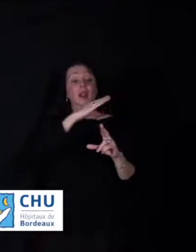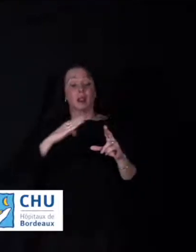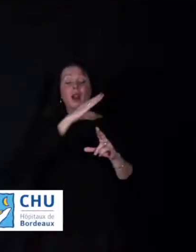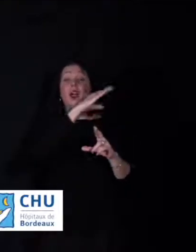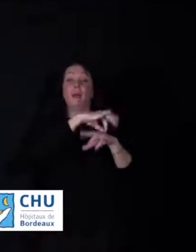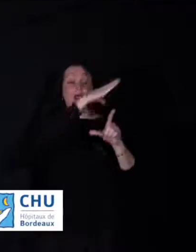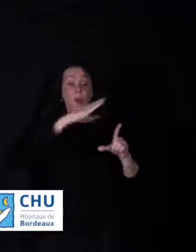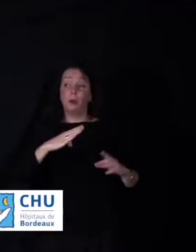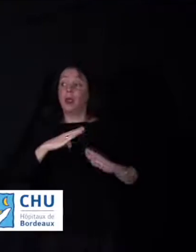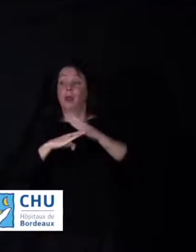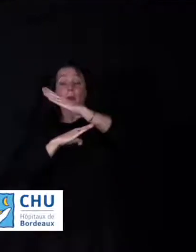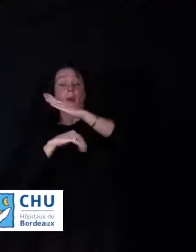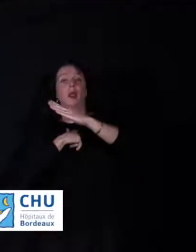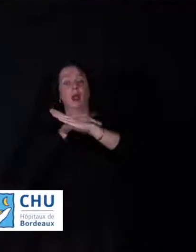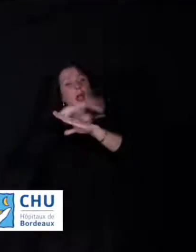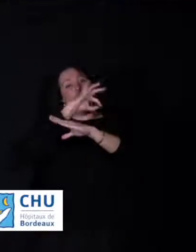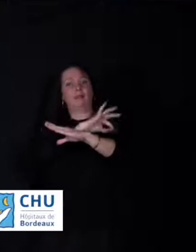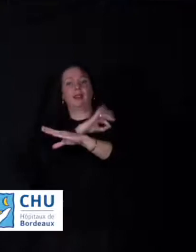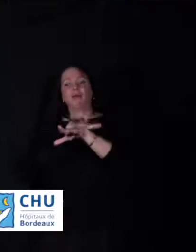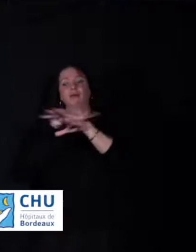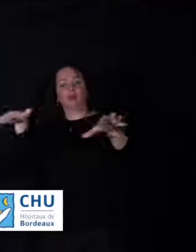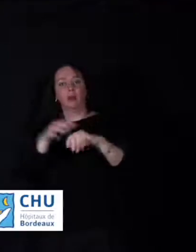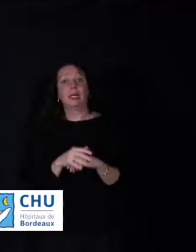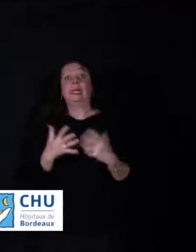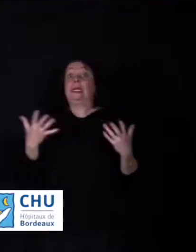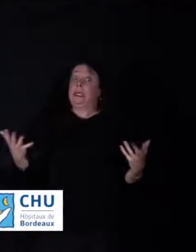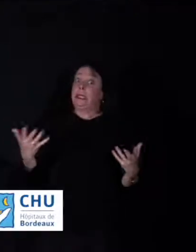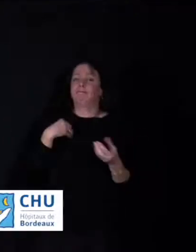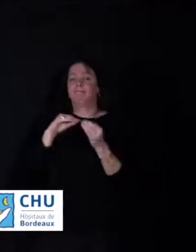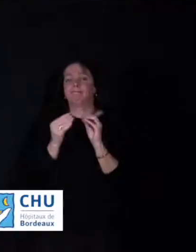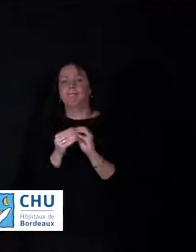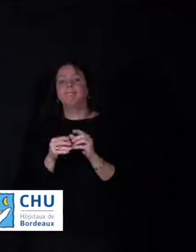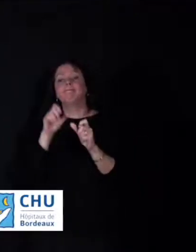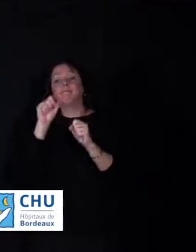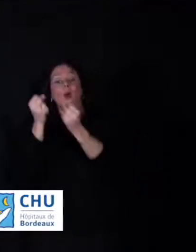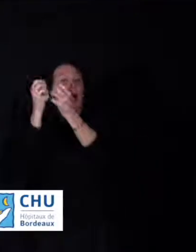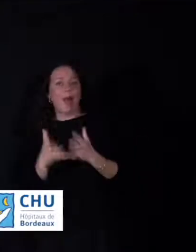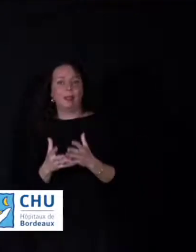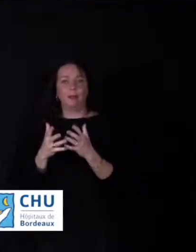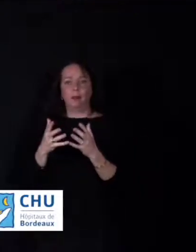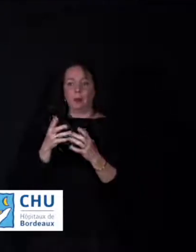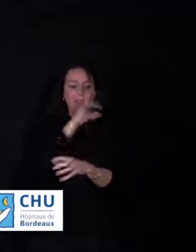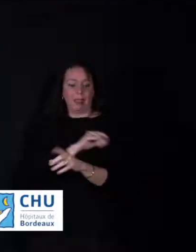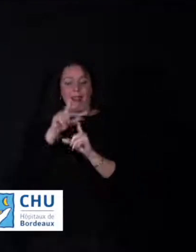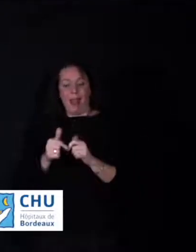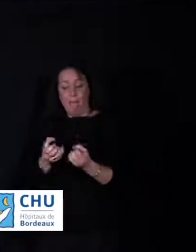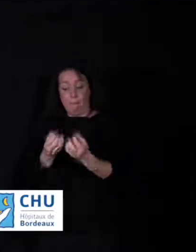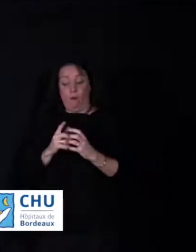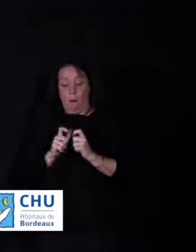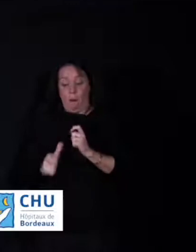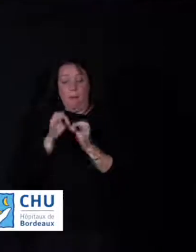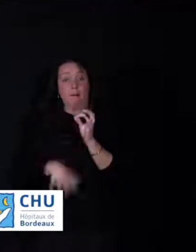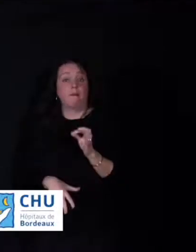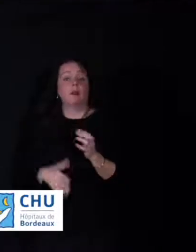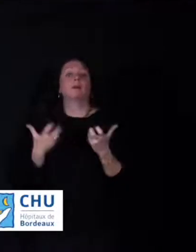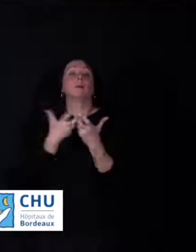va disparaître. Mais, hélas, c'est ce qu'on verra les phases 4, des effets secondaires peuvent apparaître, justes ou pas justes, comme par